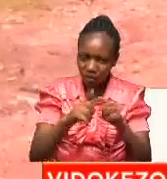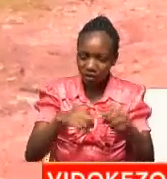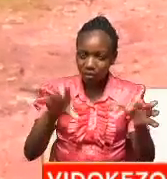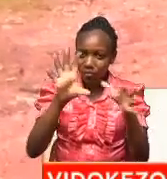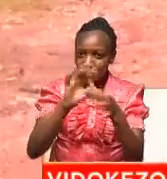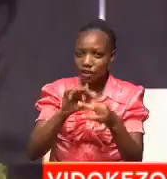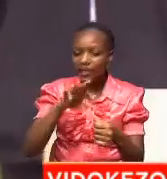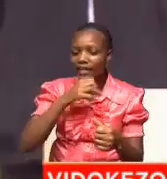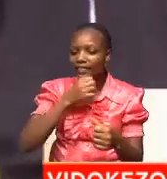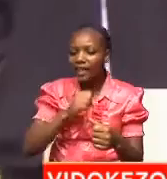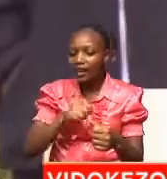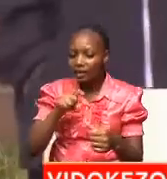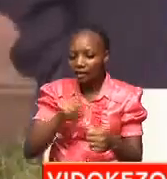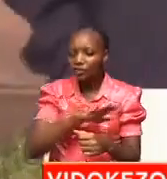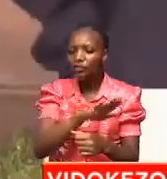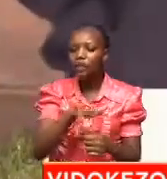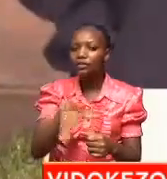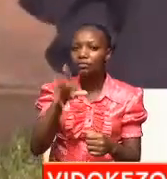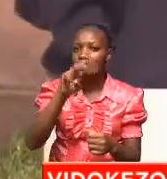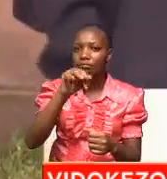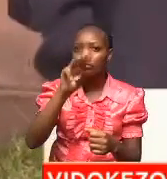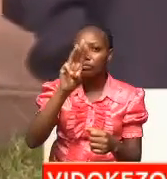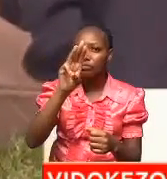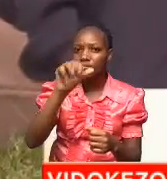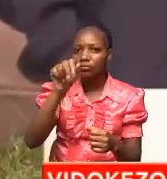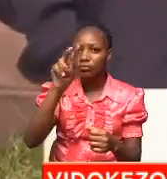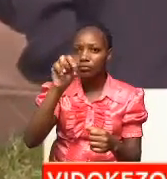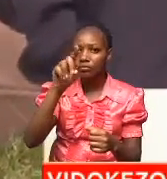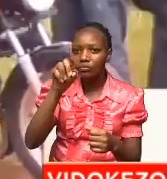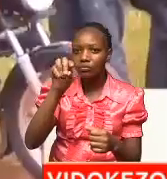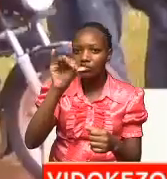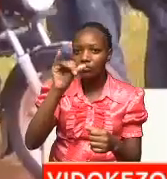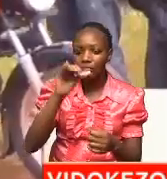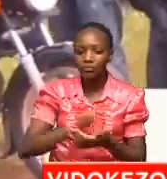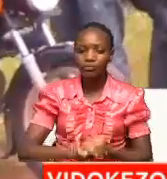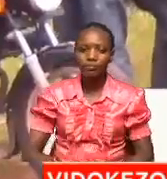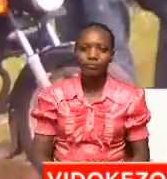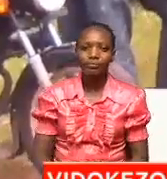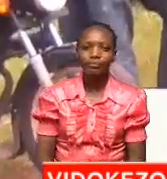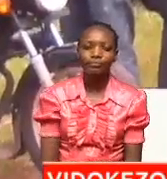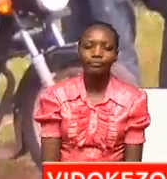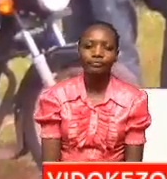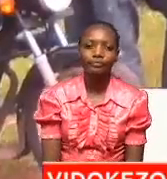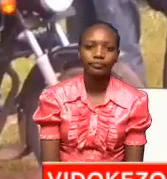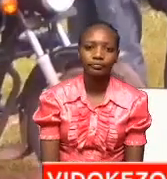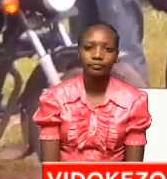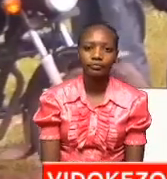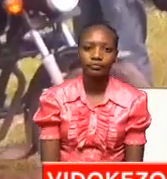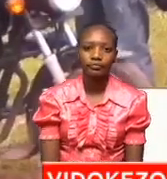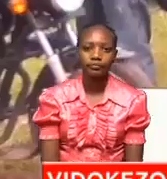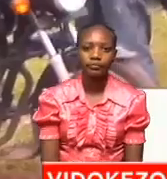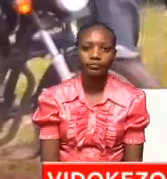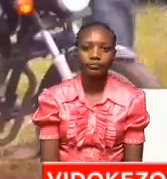wa mtaa huo wa Mwanzo. Calvin Chitwa, TV47, kaunti ya Uasin Gishu.